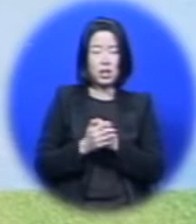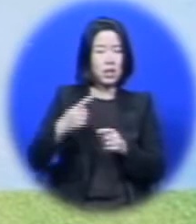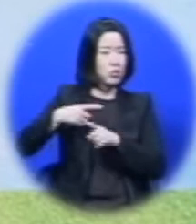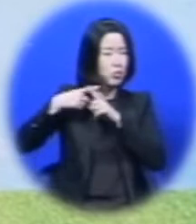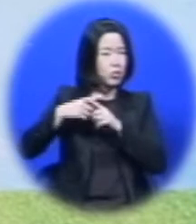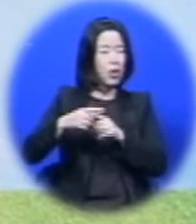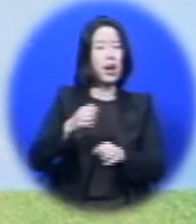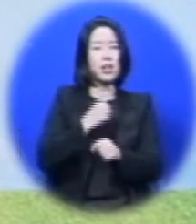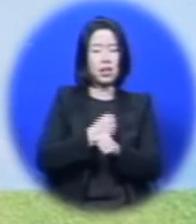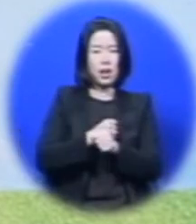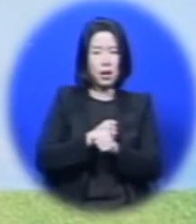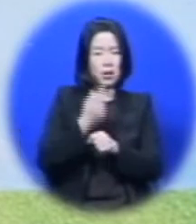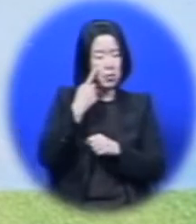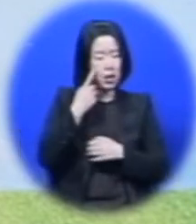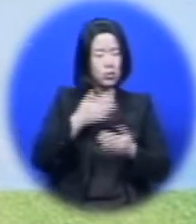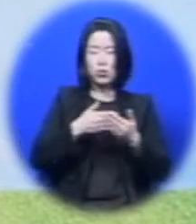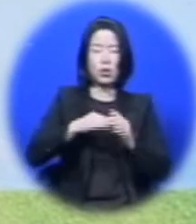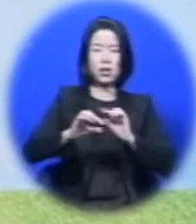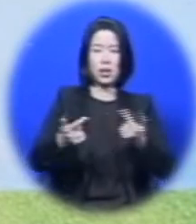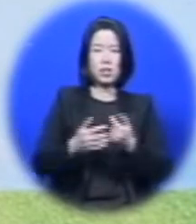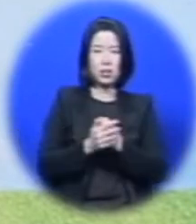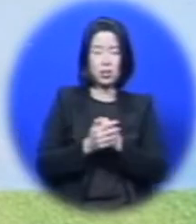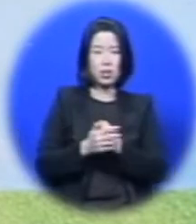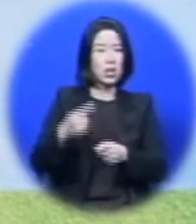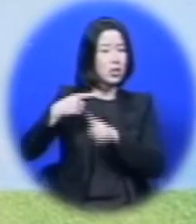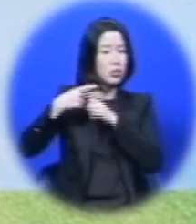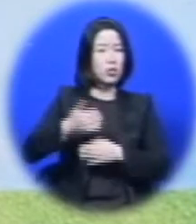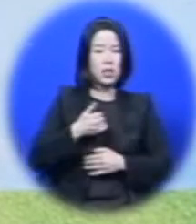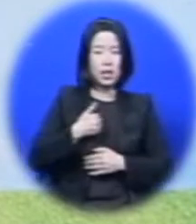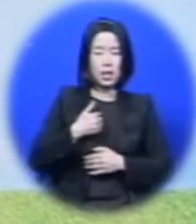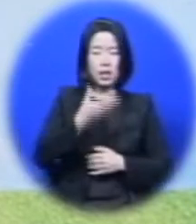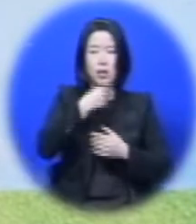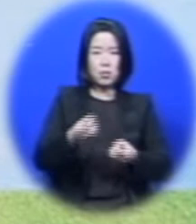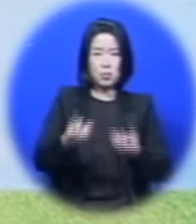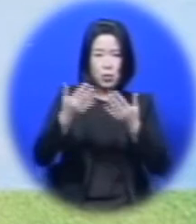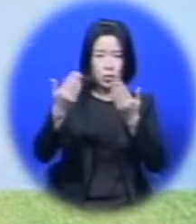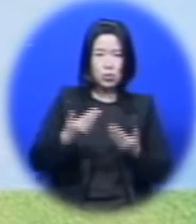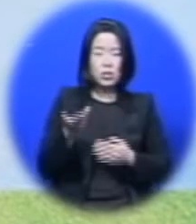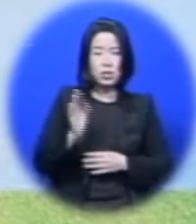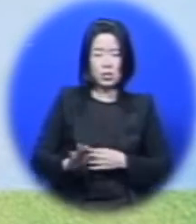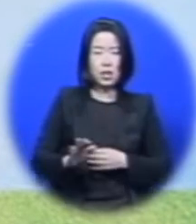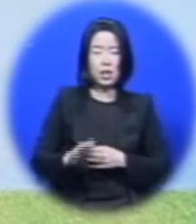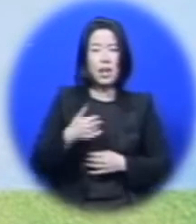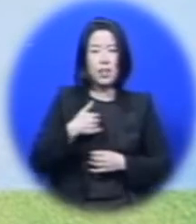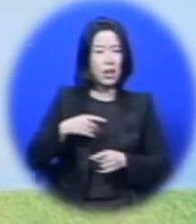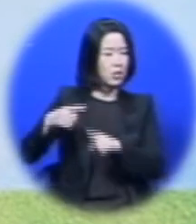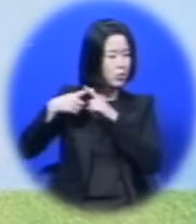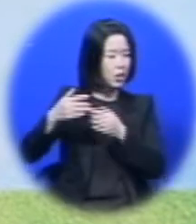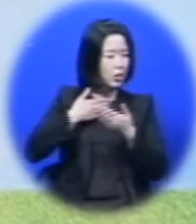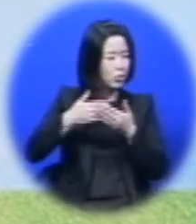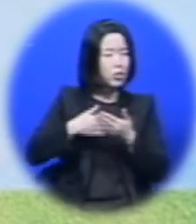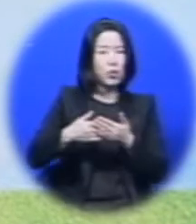순교할까 봐 무서워할 게 아니에요. 순교의 축복이 내게 주어졌는데 내가 그만 순교하는 게